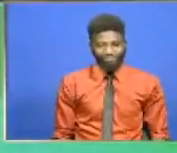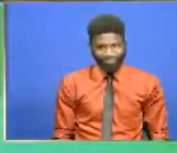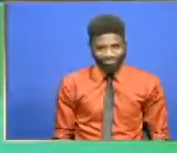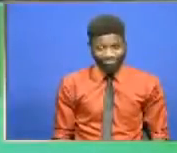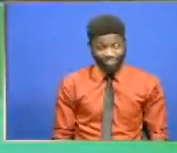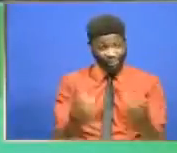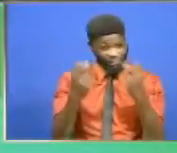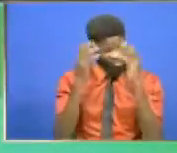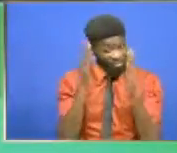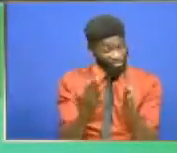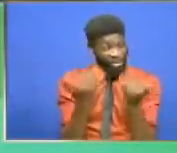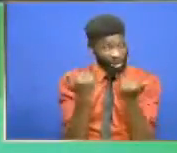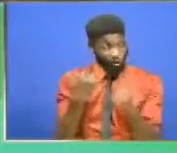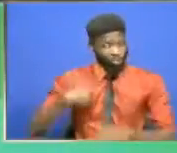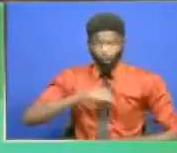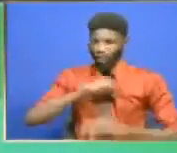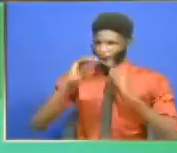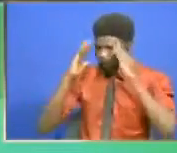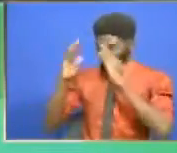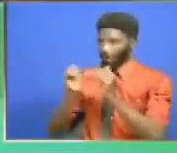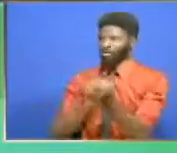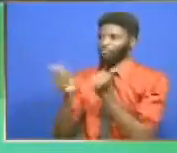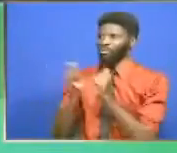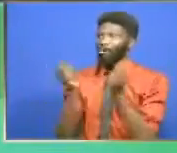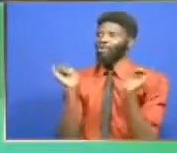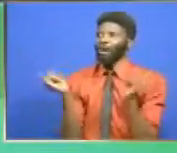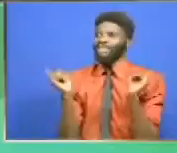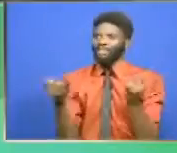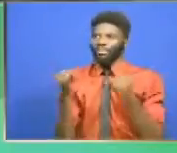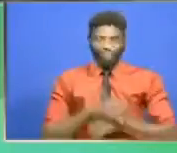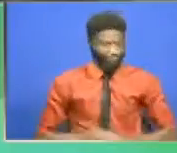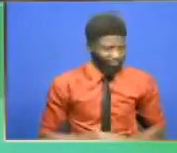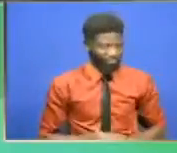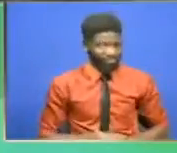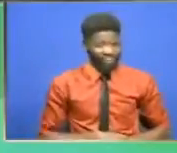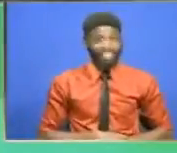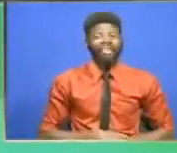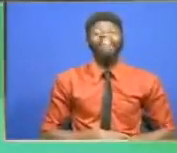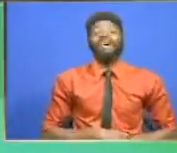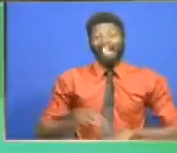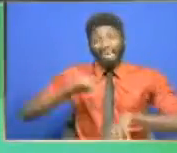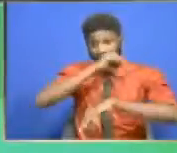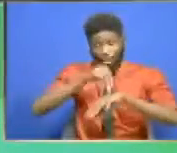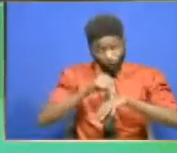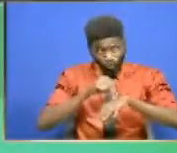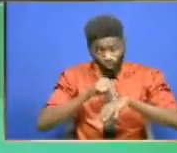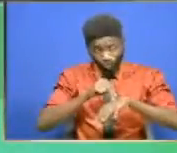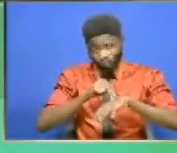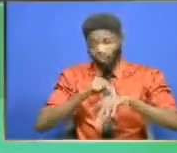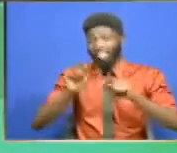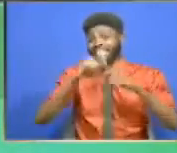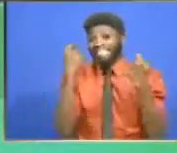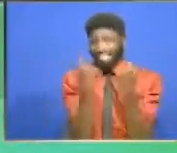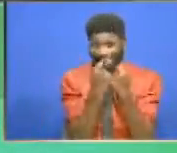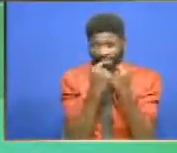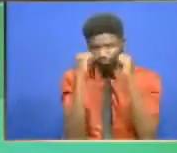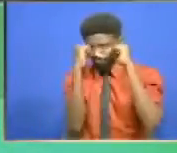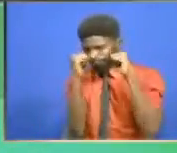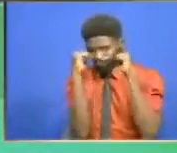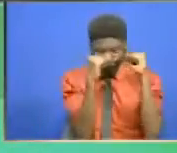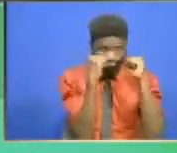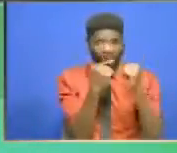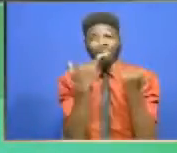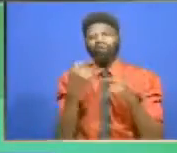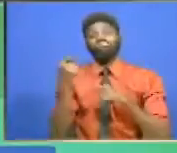Hai mtazamaji, tudunde dunde viwanjani. Timu ya taifa ya Ndondi almaarufu Hit Squad imeimarisha mazoezi